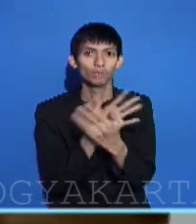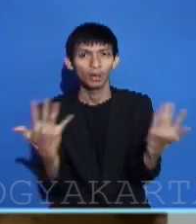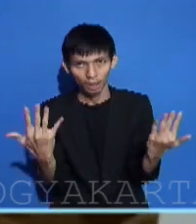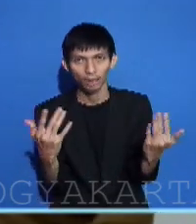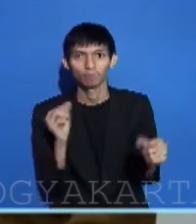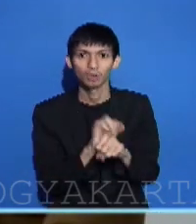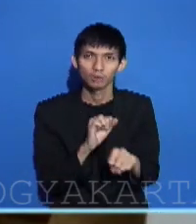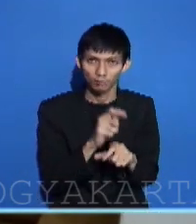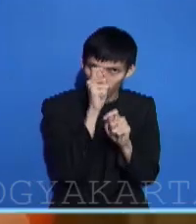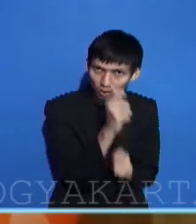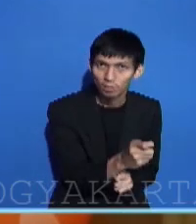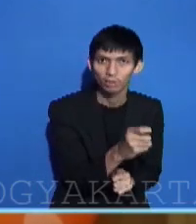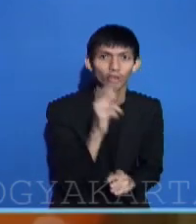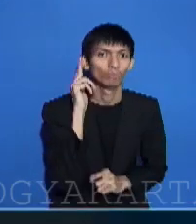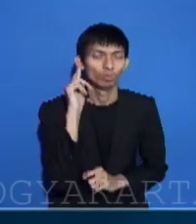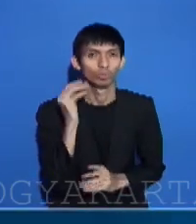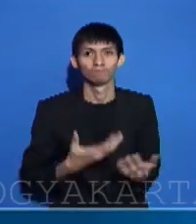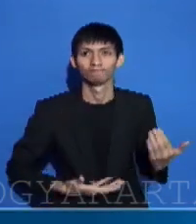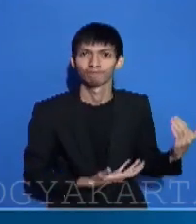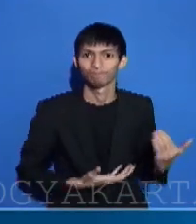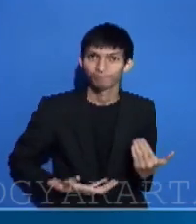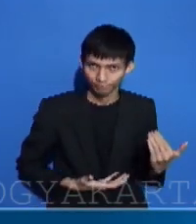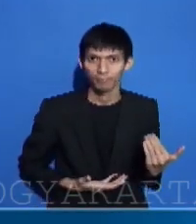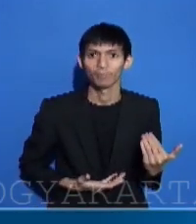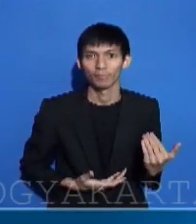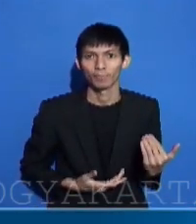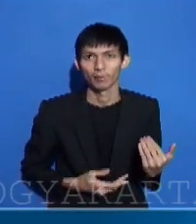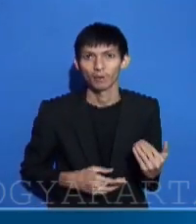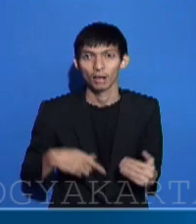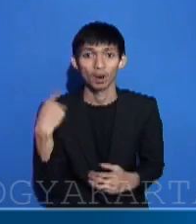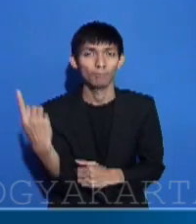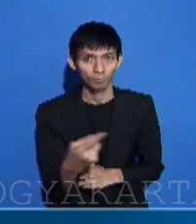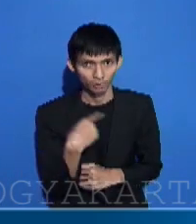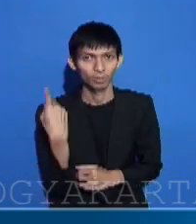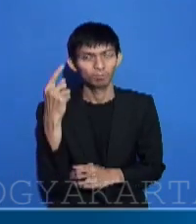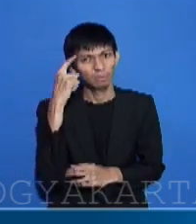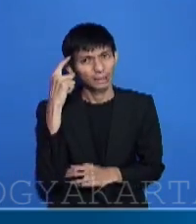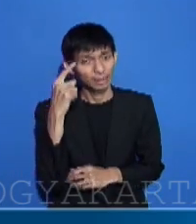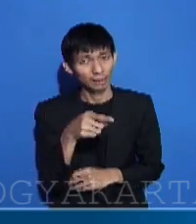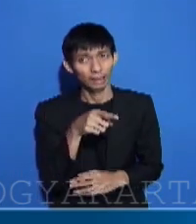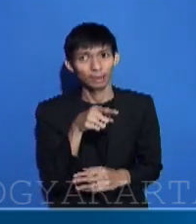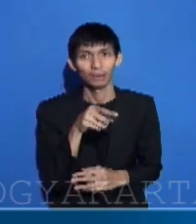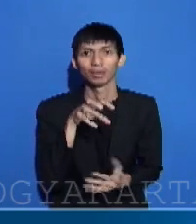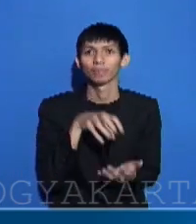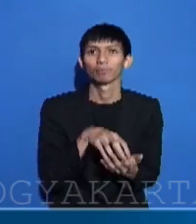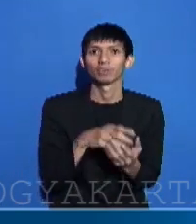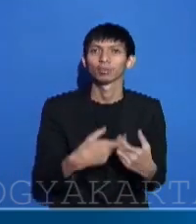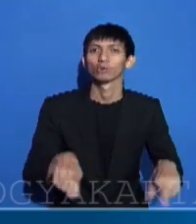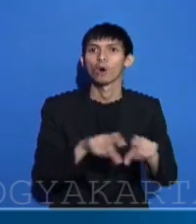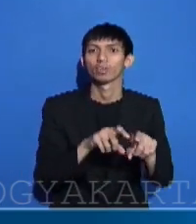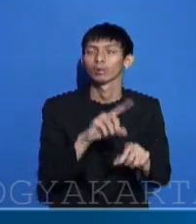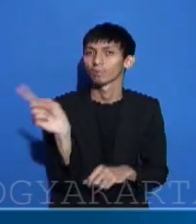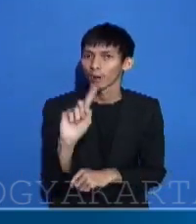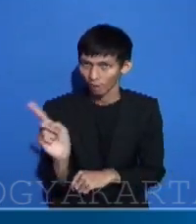ibu menyusui. Ya, kita akan memikirkan lagi tempat-tempat yang sesuai nanti ya. Tergantung